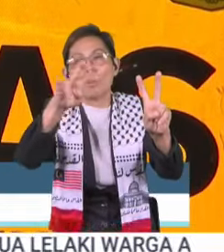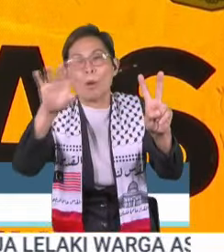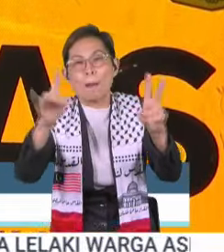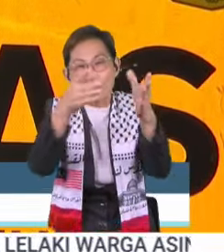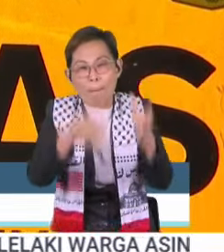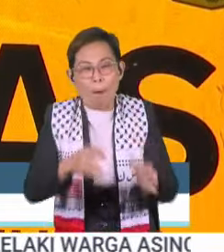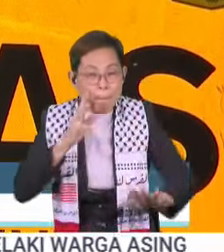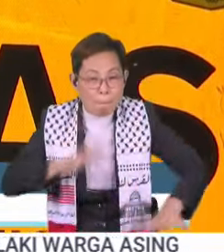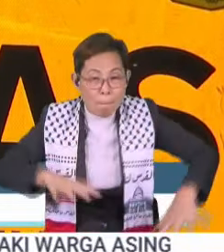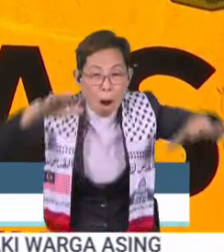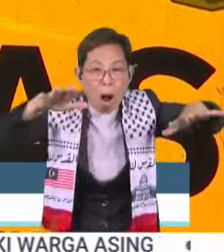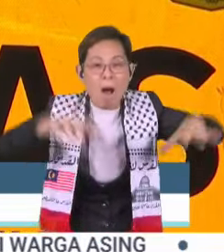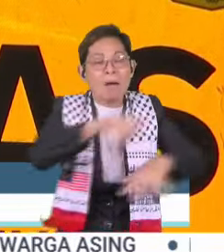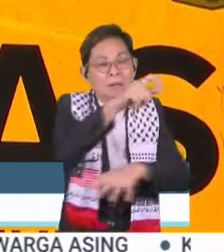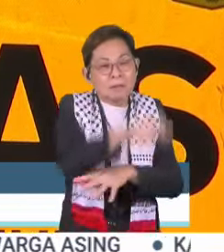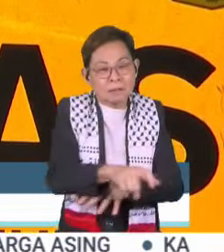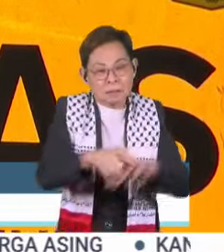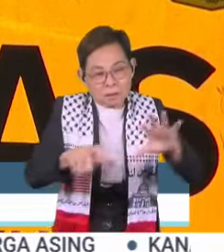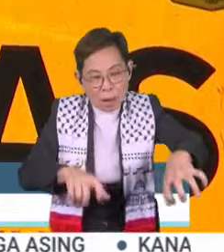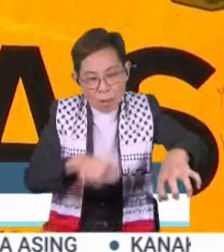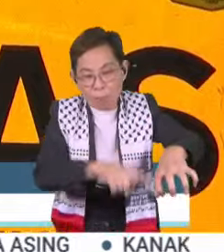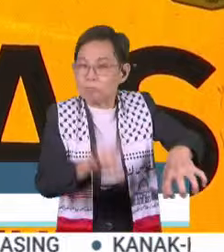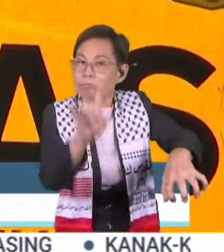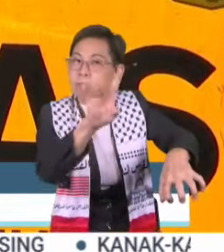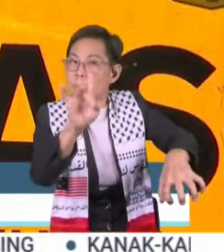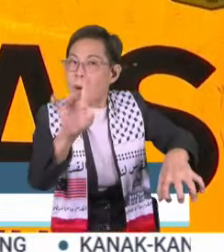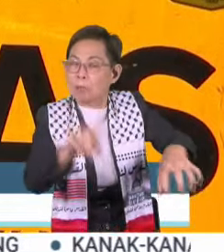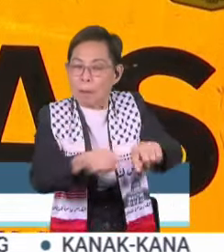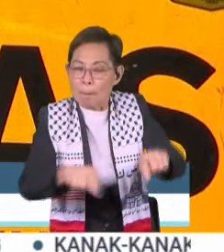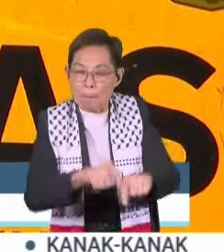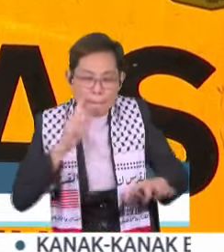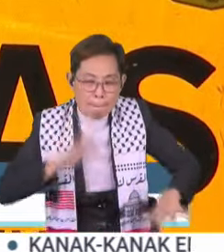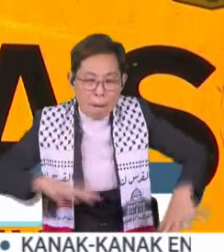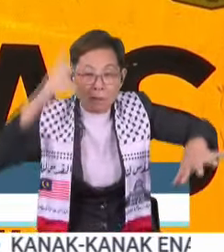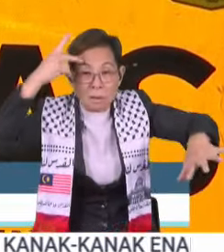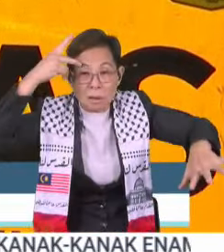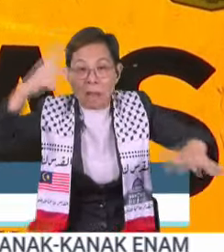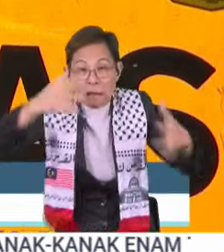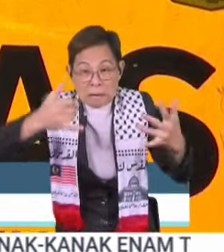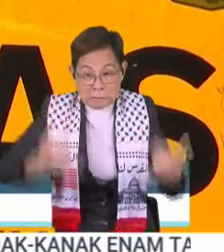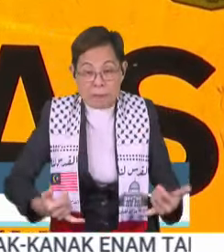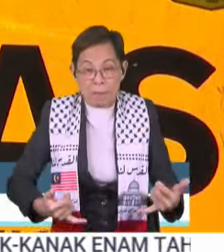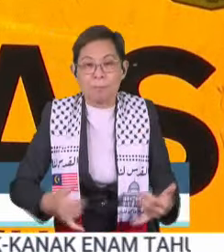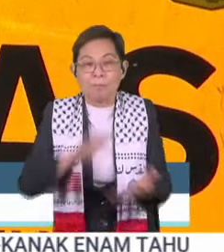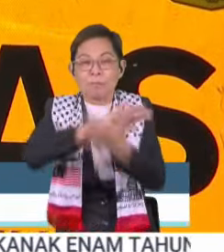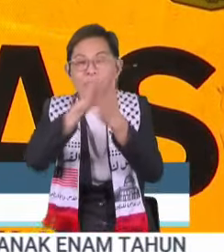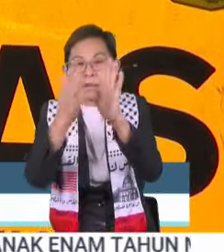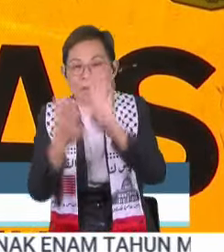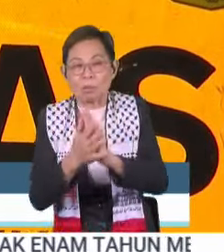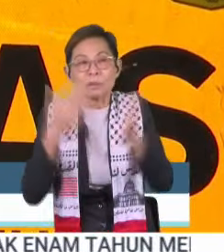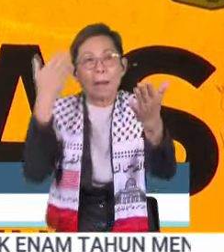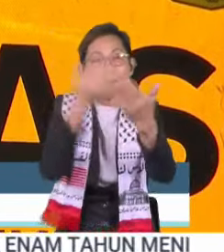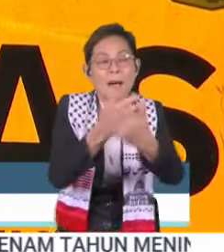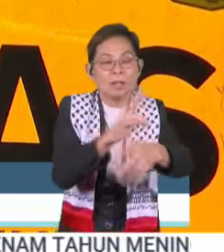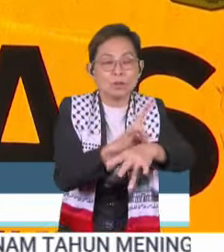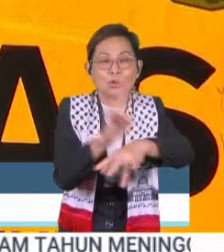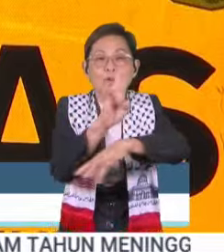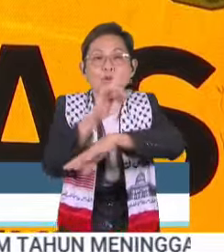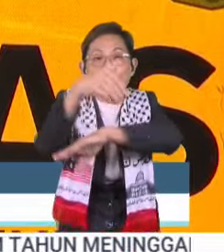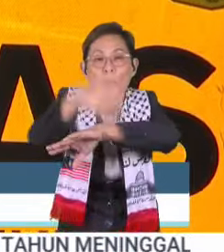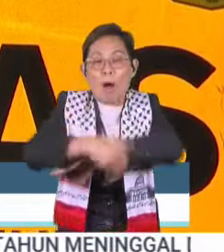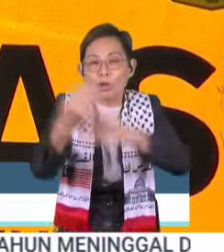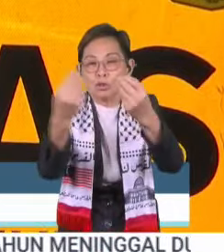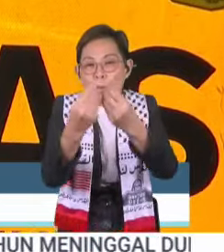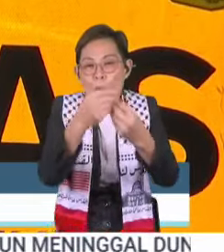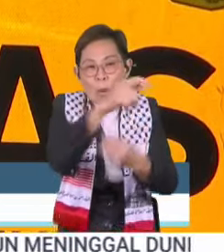terjejas. Jajahan Pasir Mas ini merupakan satu-satunya kawasan terlibat banjir di Kelantan ketika ini. Ia menjadikan setakat 7 malam tadi,